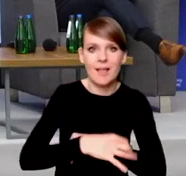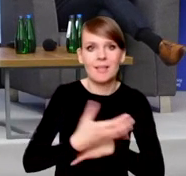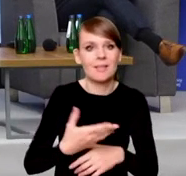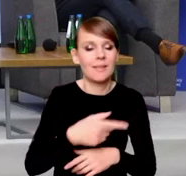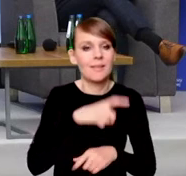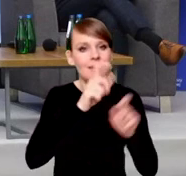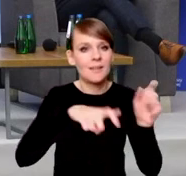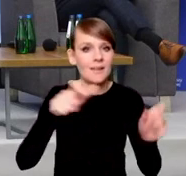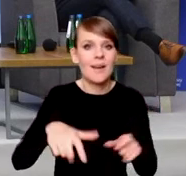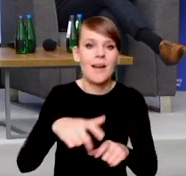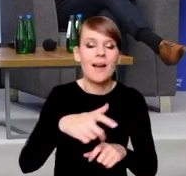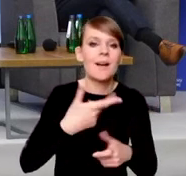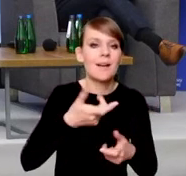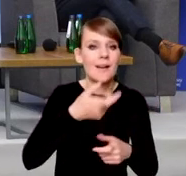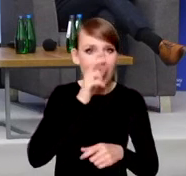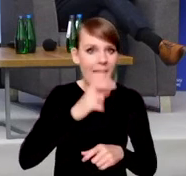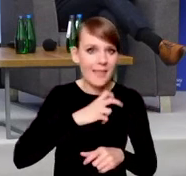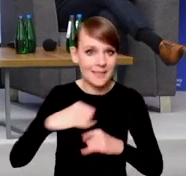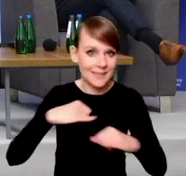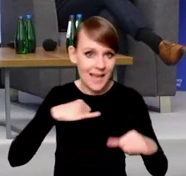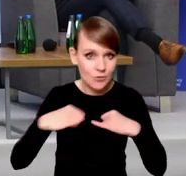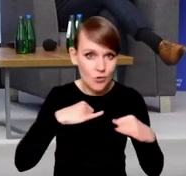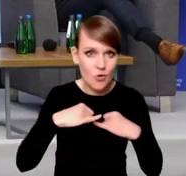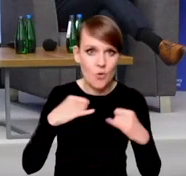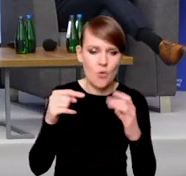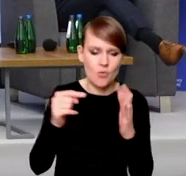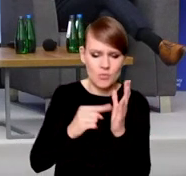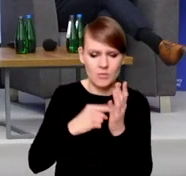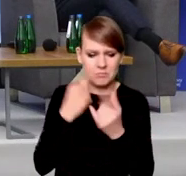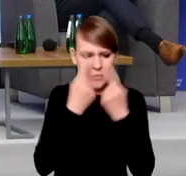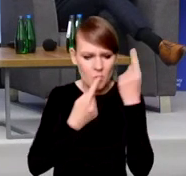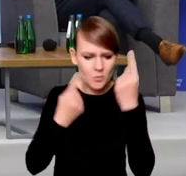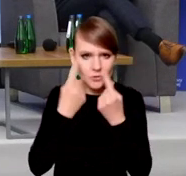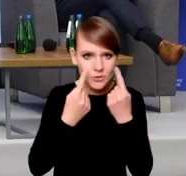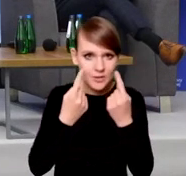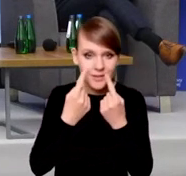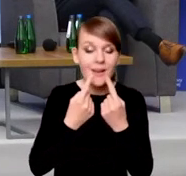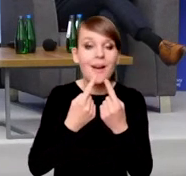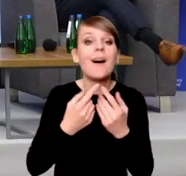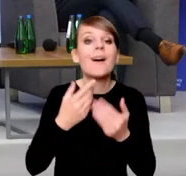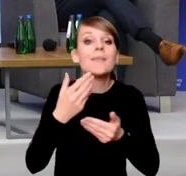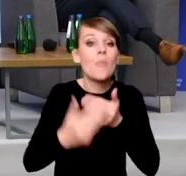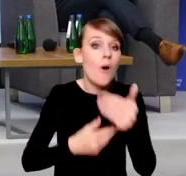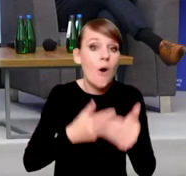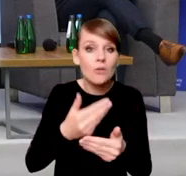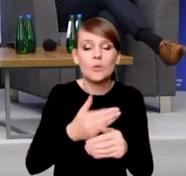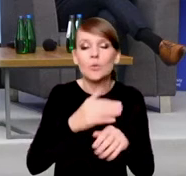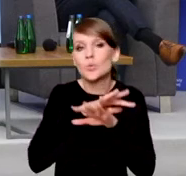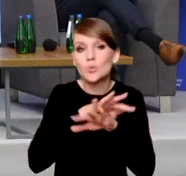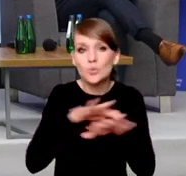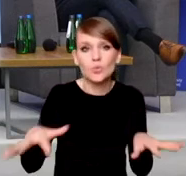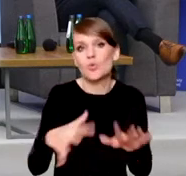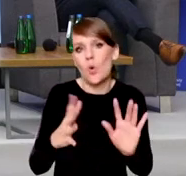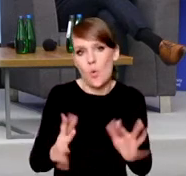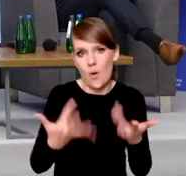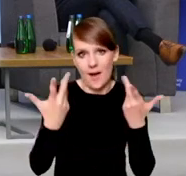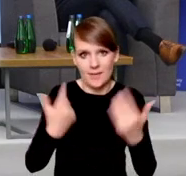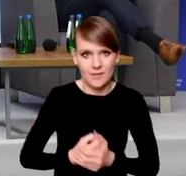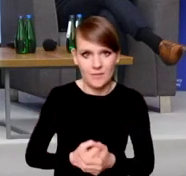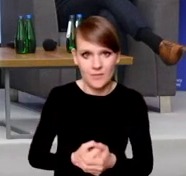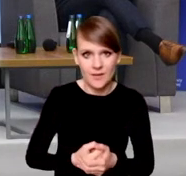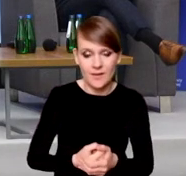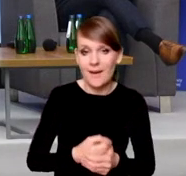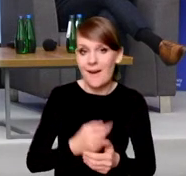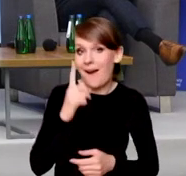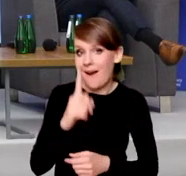kadry zarządzającej się nad tym pochylili, to potem sporo rzeczy jest prostszych. Natomiast jeśli